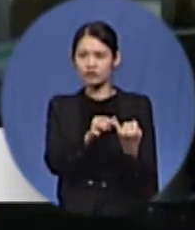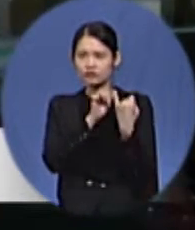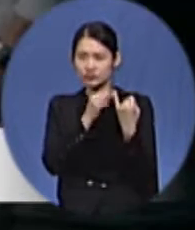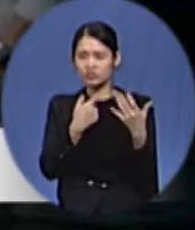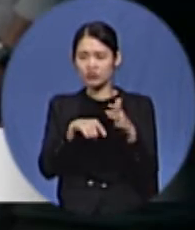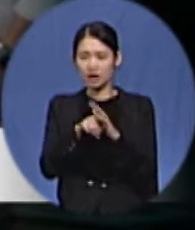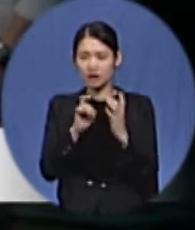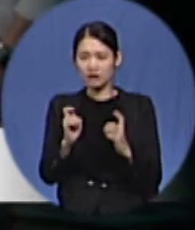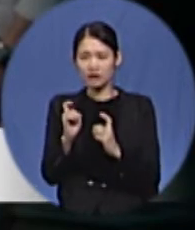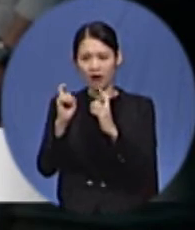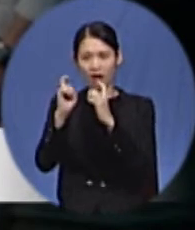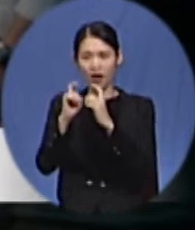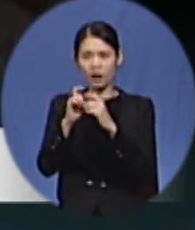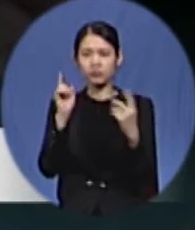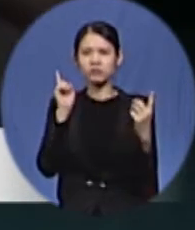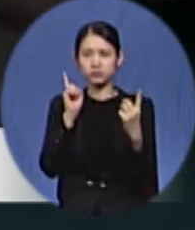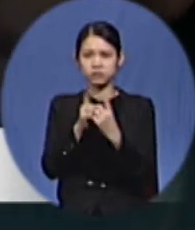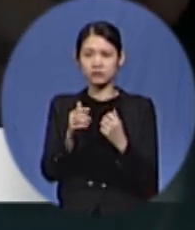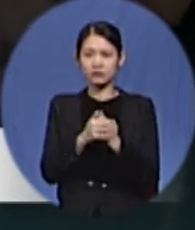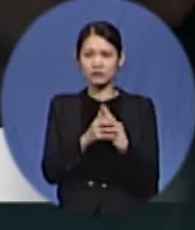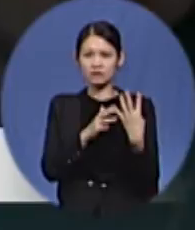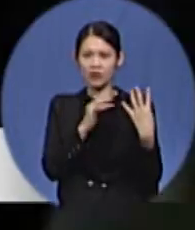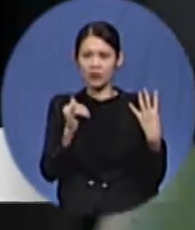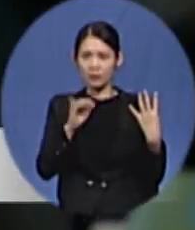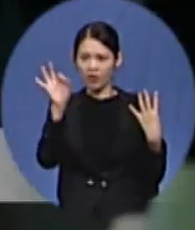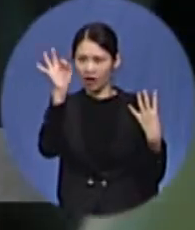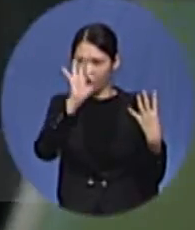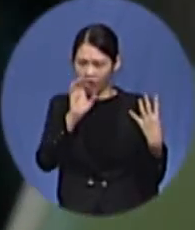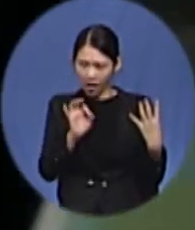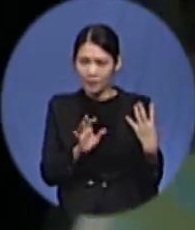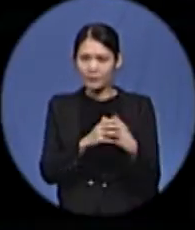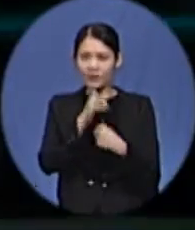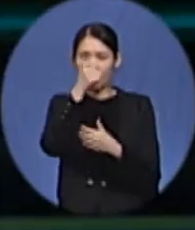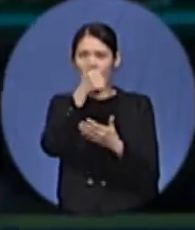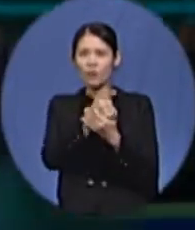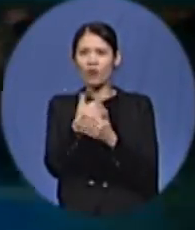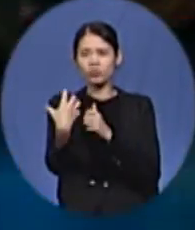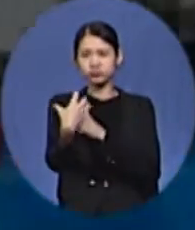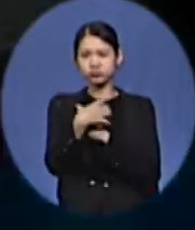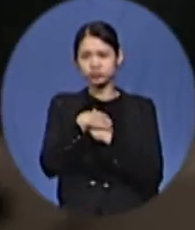되고 네 명은 순식간에 사건의 주범이 되어버리는데